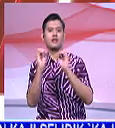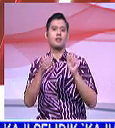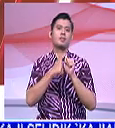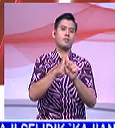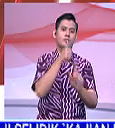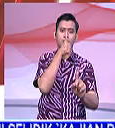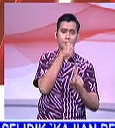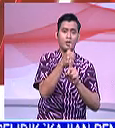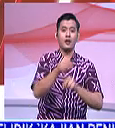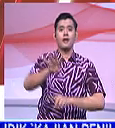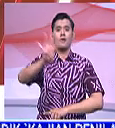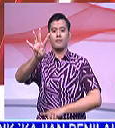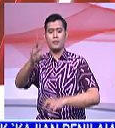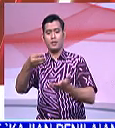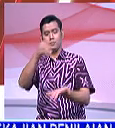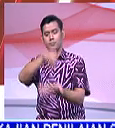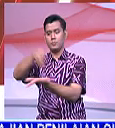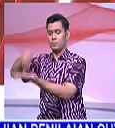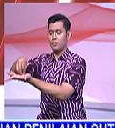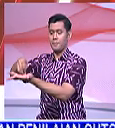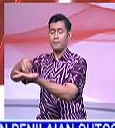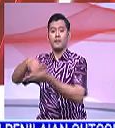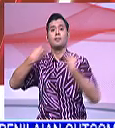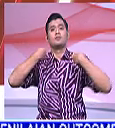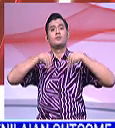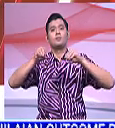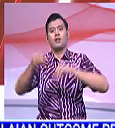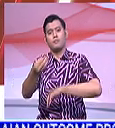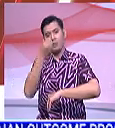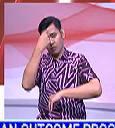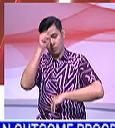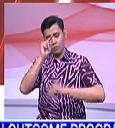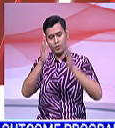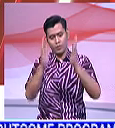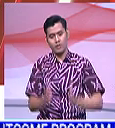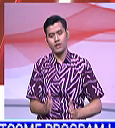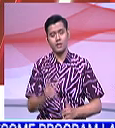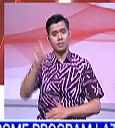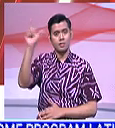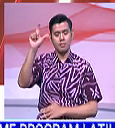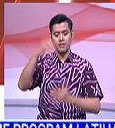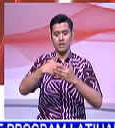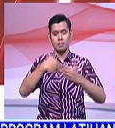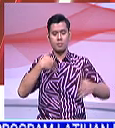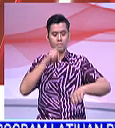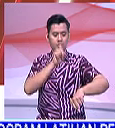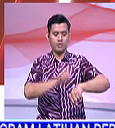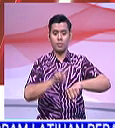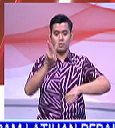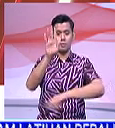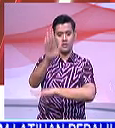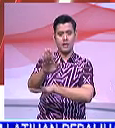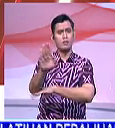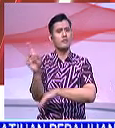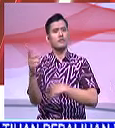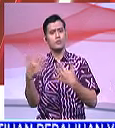ini karena ke-44 Permesta Babe tidak pasti menjual makanan kepada orang Islam sebelum 02.00 petang sepertimana ditetapkan